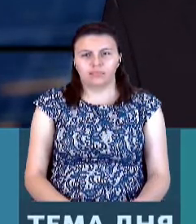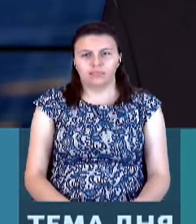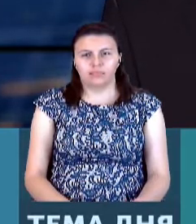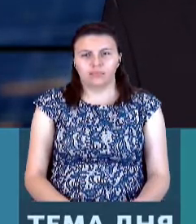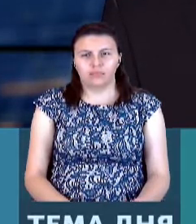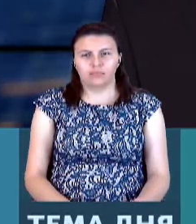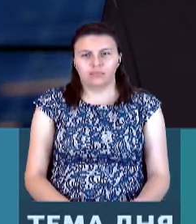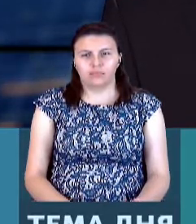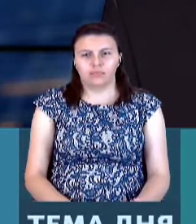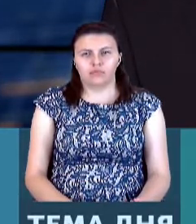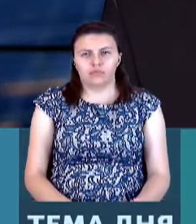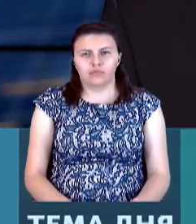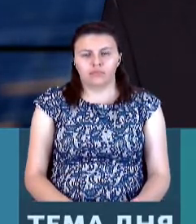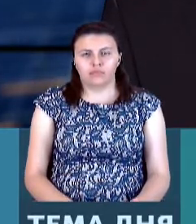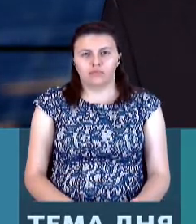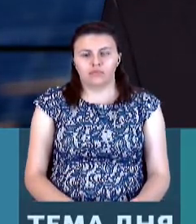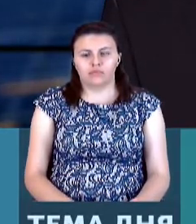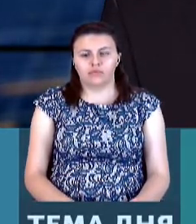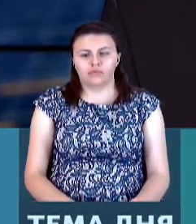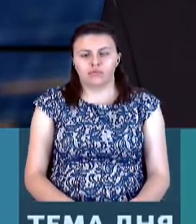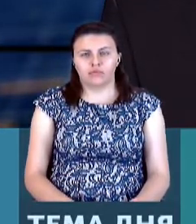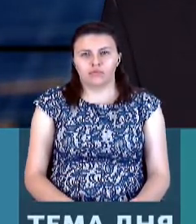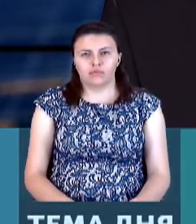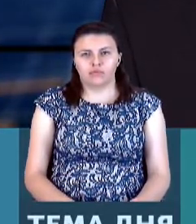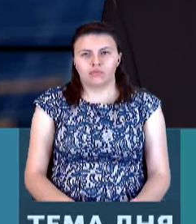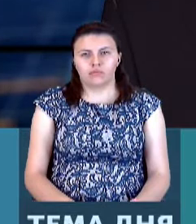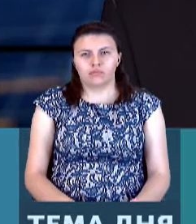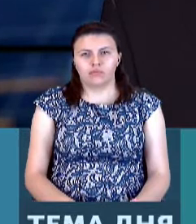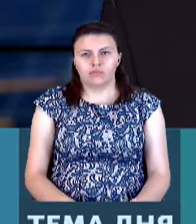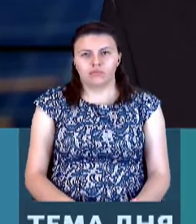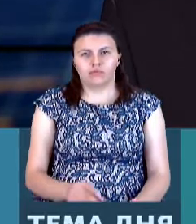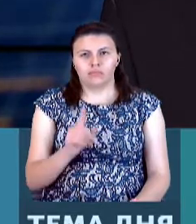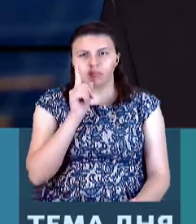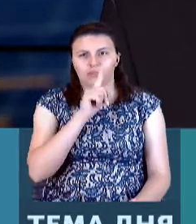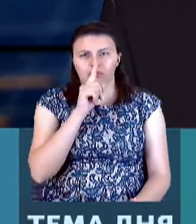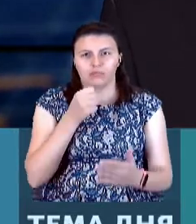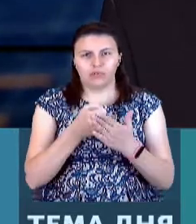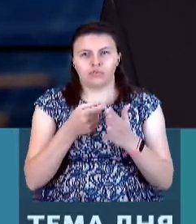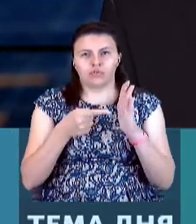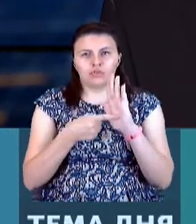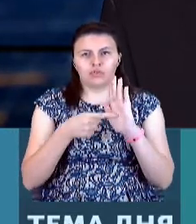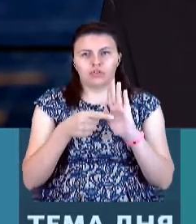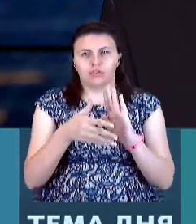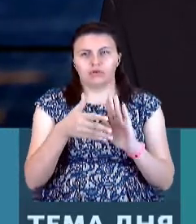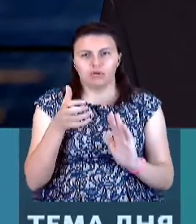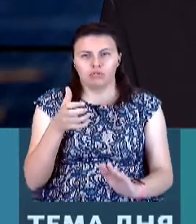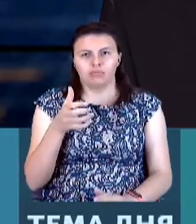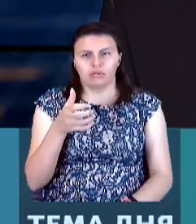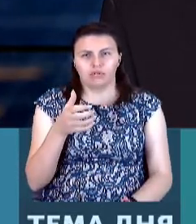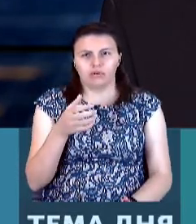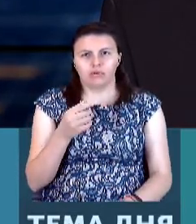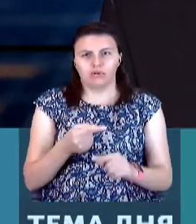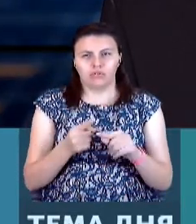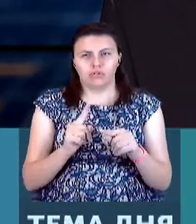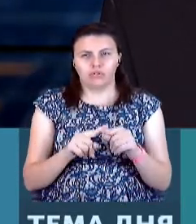дефіциту бюджету, який буде викликаний оцим зростанням мінімалки до 6,5 тисяч. Справа в тому, що бюджетники дуже багато